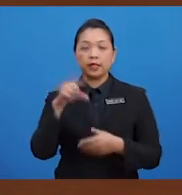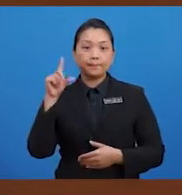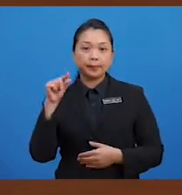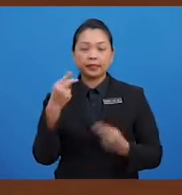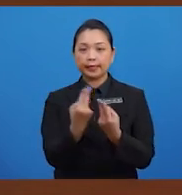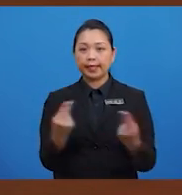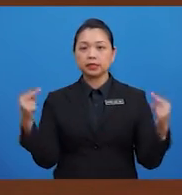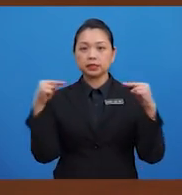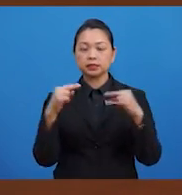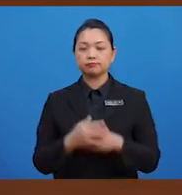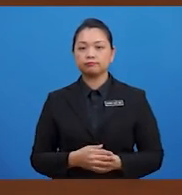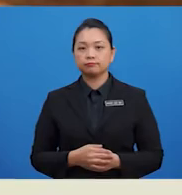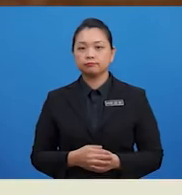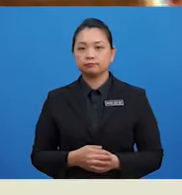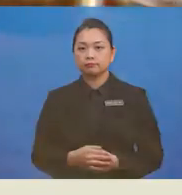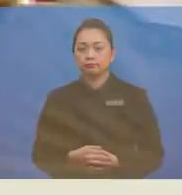kita saksikan.